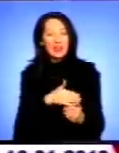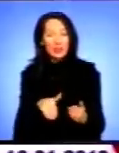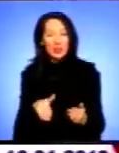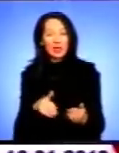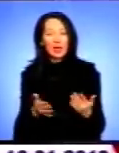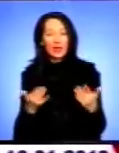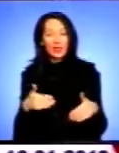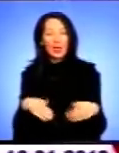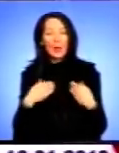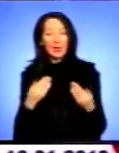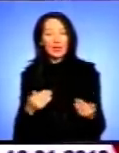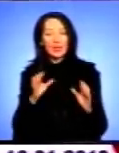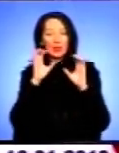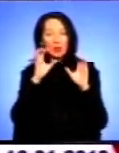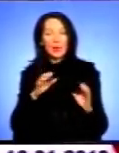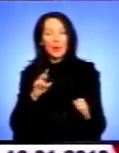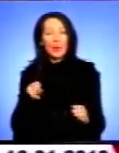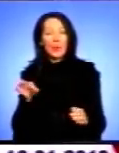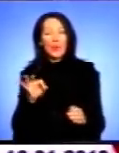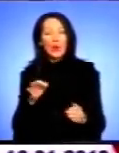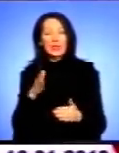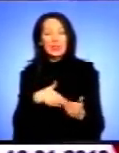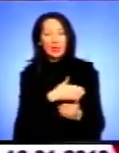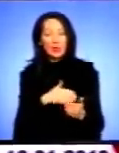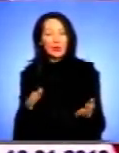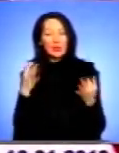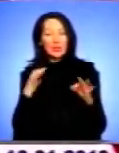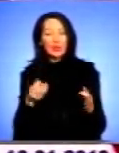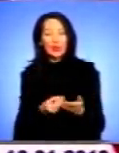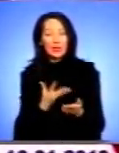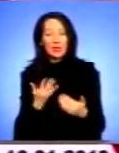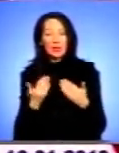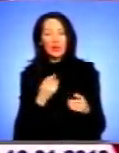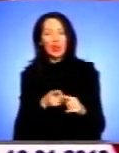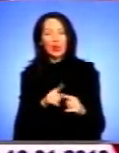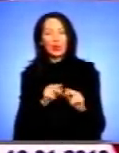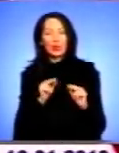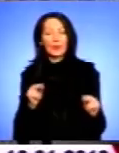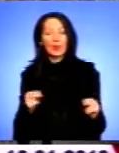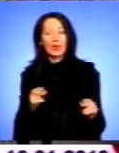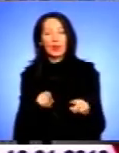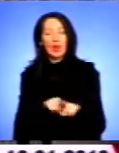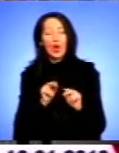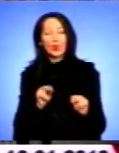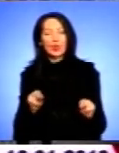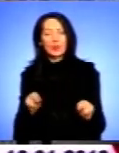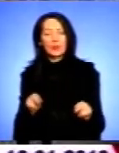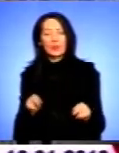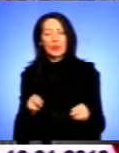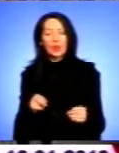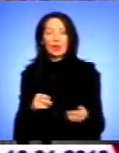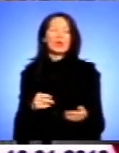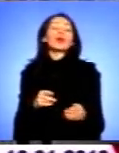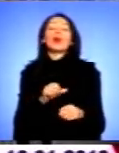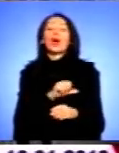вже подали законопроект про скасування незалежного оцінювання. Ставлення до цього педагогів та учнів. Зовнішнє незалежне оцінювання ставить дітей